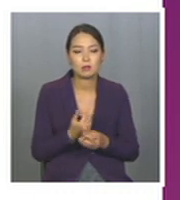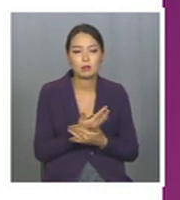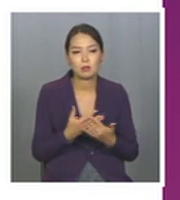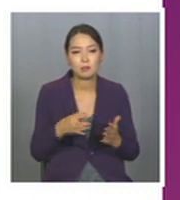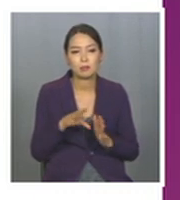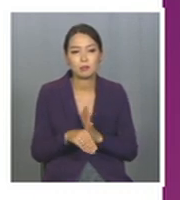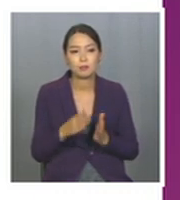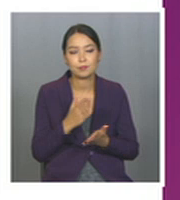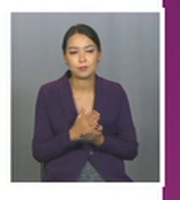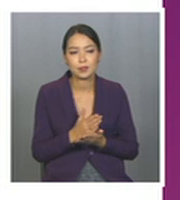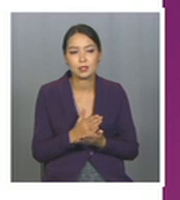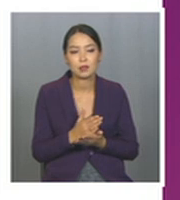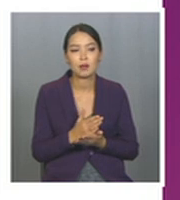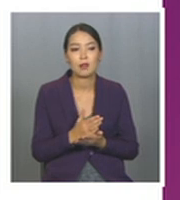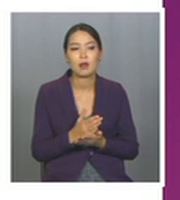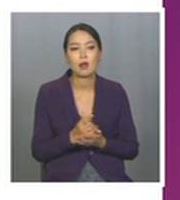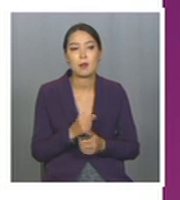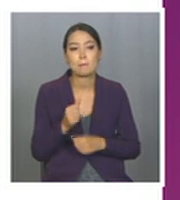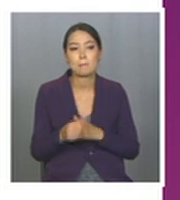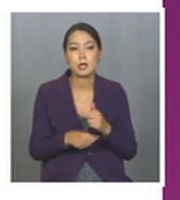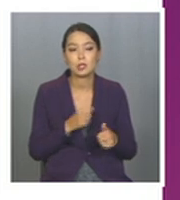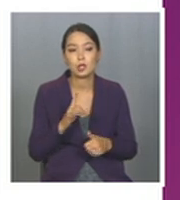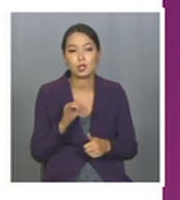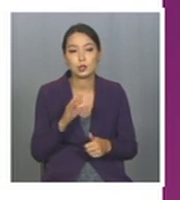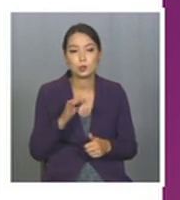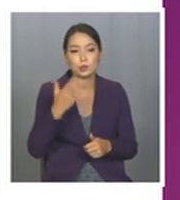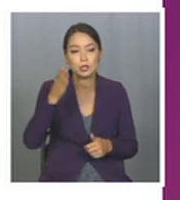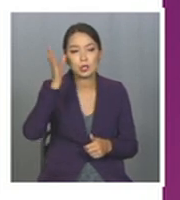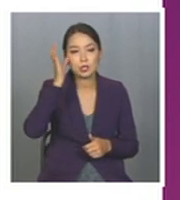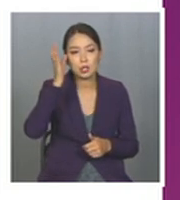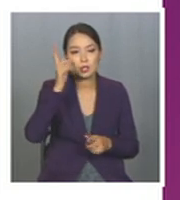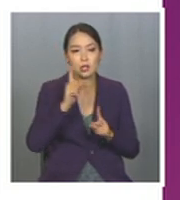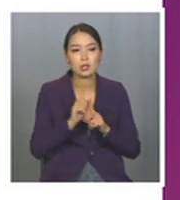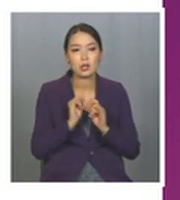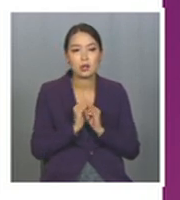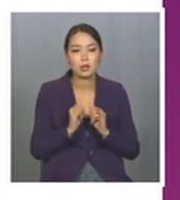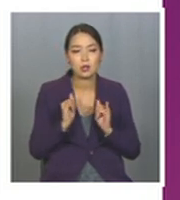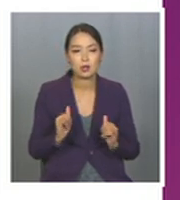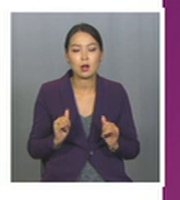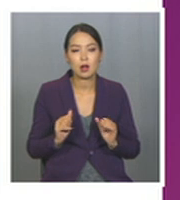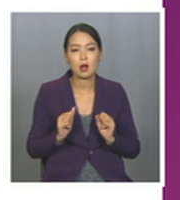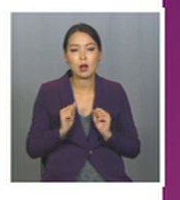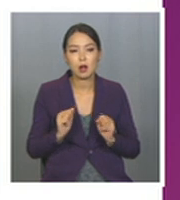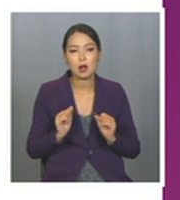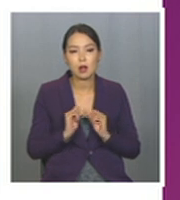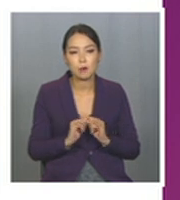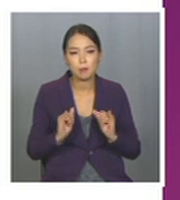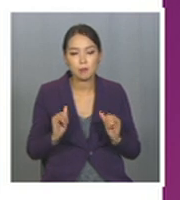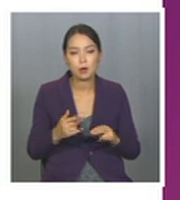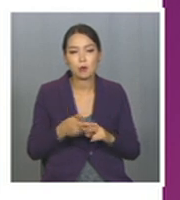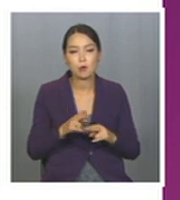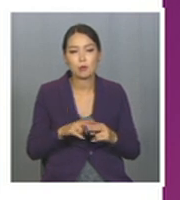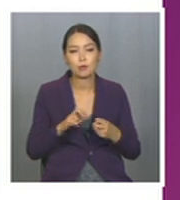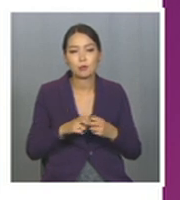Ал материалдық емеске бұнда ғылыми жетістіктер, атақ, абырой, осы мәселелер жатқызылады.